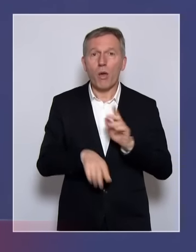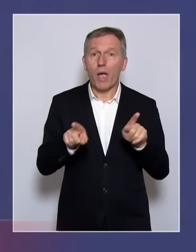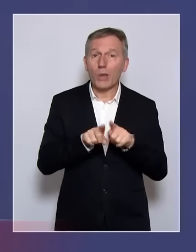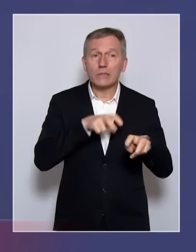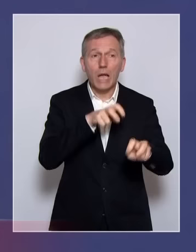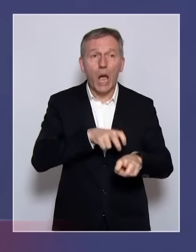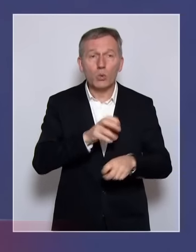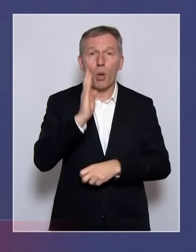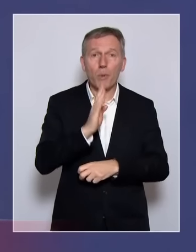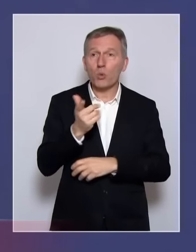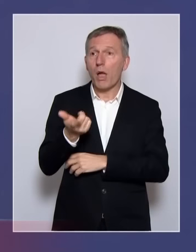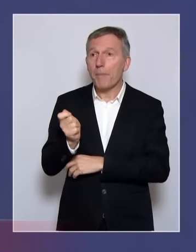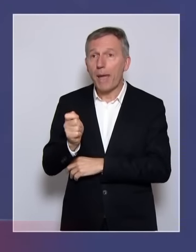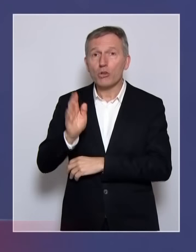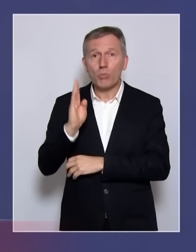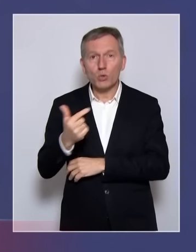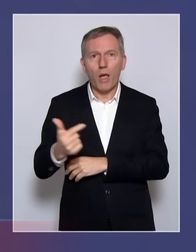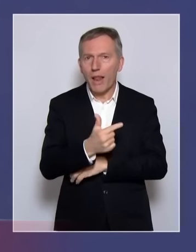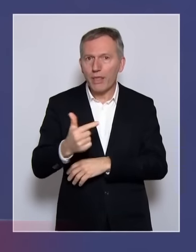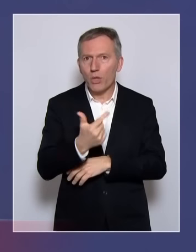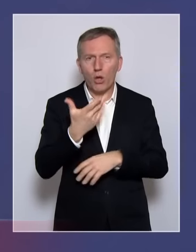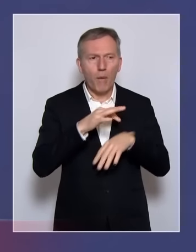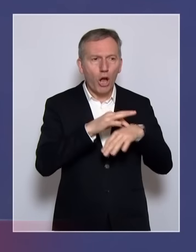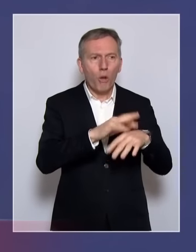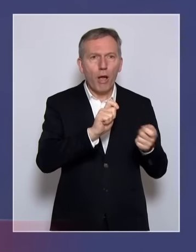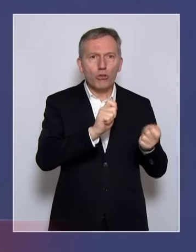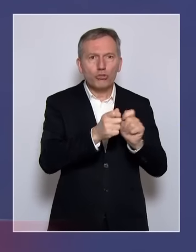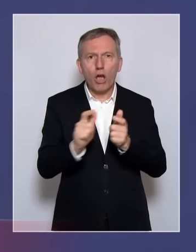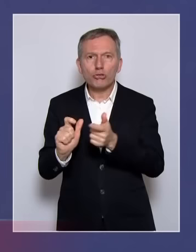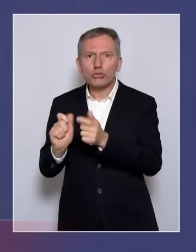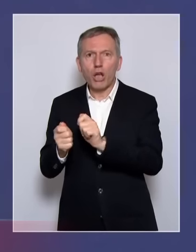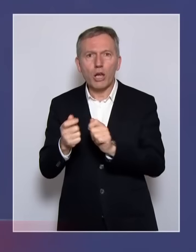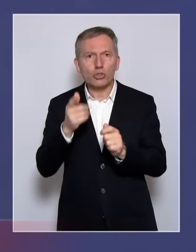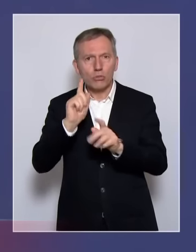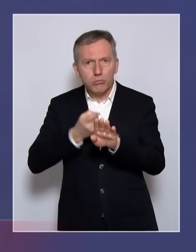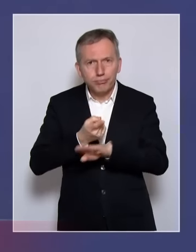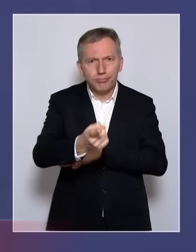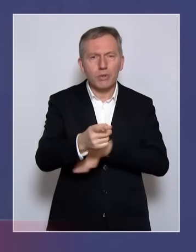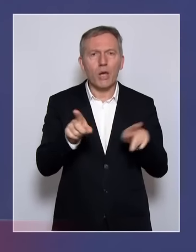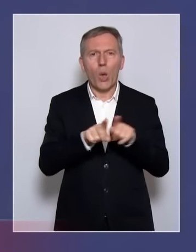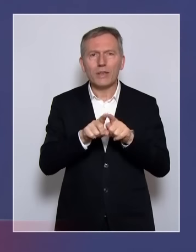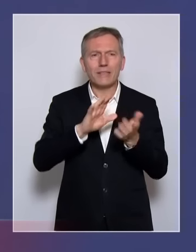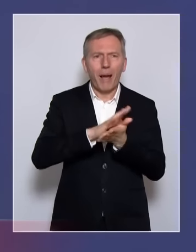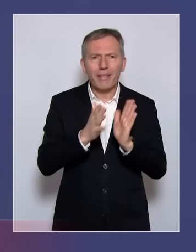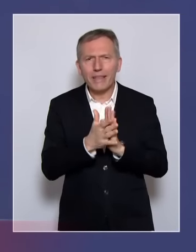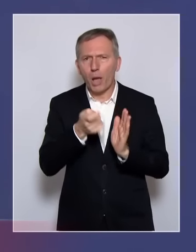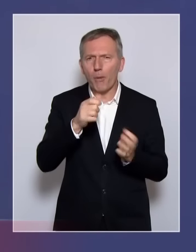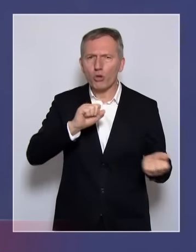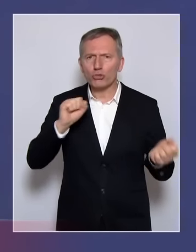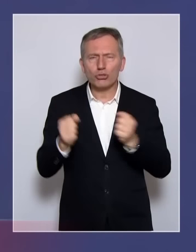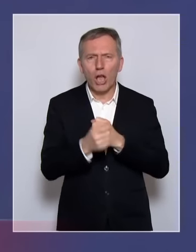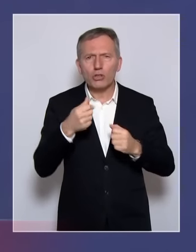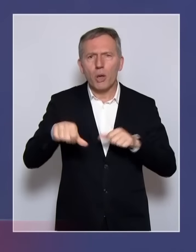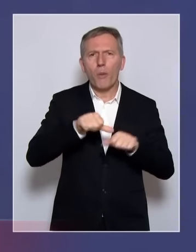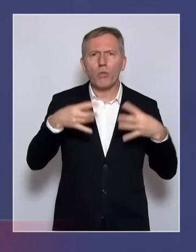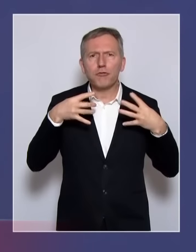comme pour notre pêche, d'accompagner les transitions de manière durable, d'accompagner le changement des pratiques, la sortie des phytosanitaires